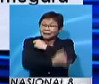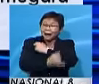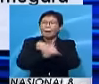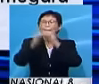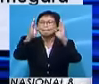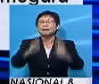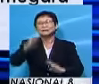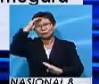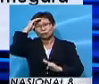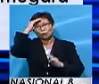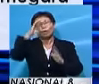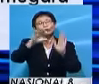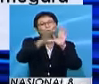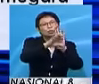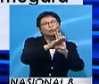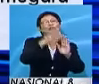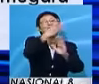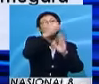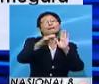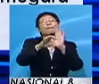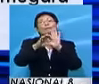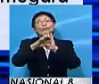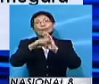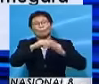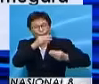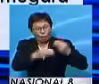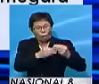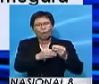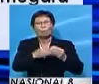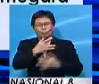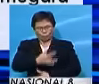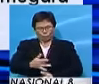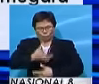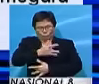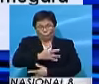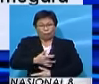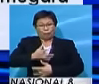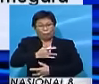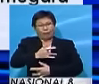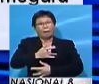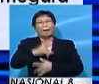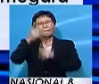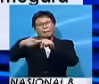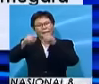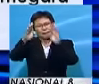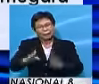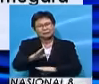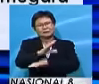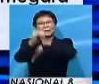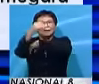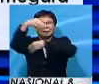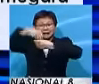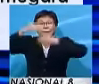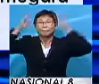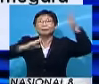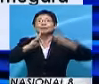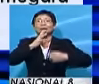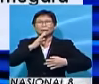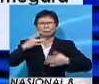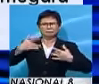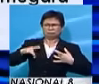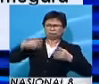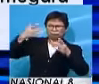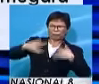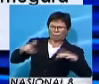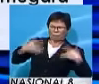contoh dan pacuan moral dalam menghargai kepelbagaian bangsa dan bernegara. Beliau dalam pada itu menyanggah